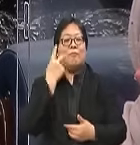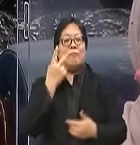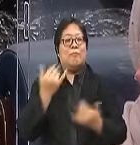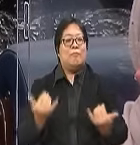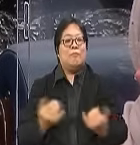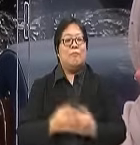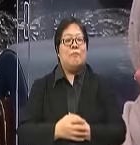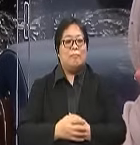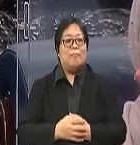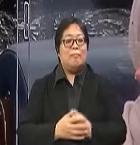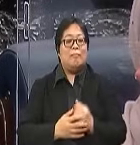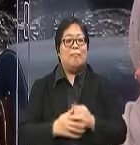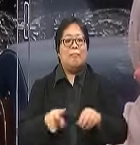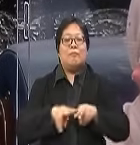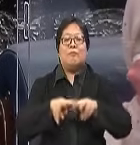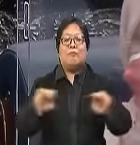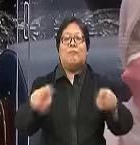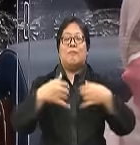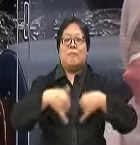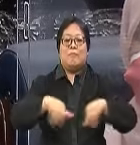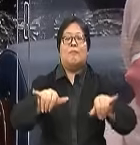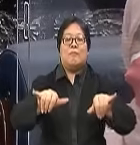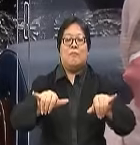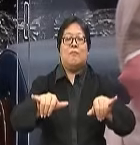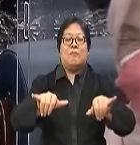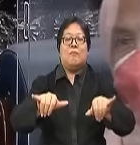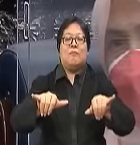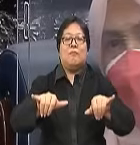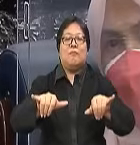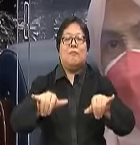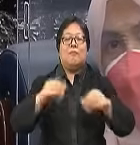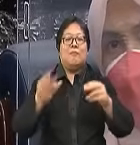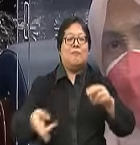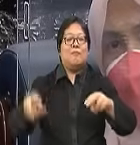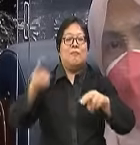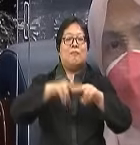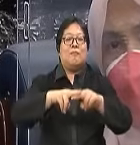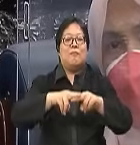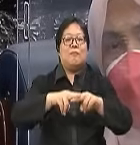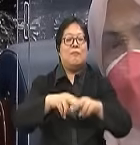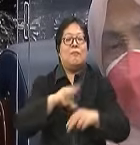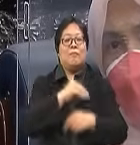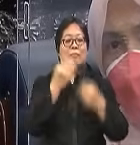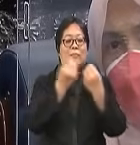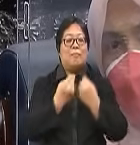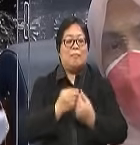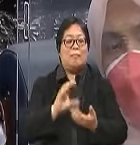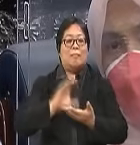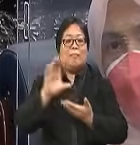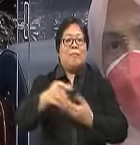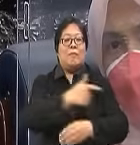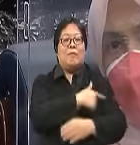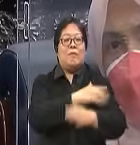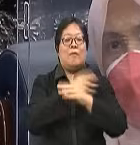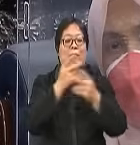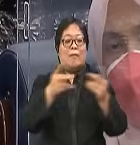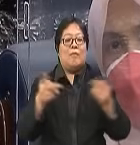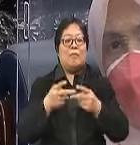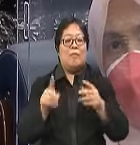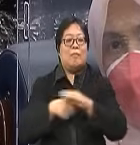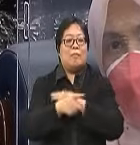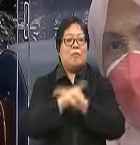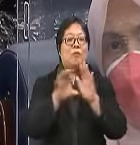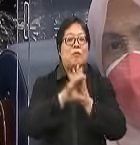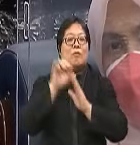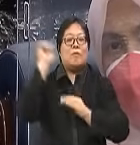bahwa kebenaran ini masih lagi meningkat mereka dapat kalian reaksi yang terletak di kawasan kendala